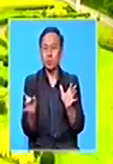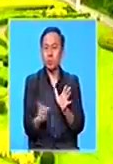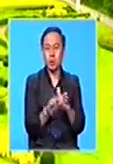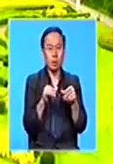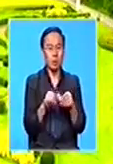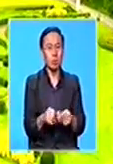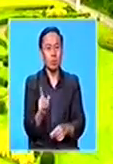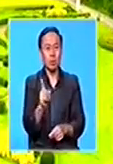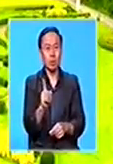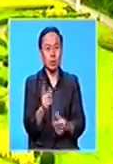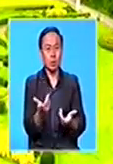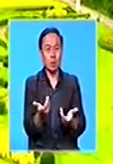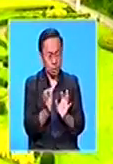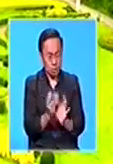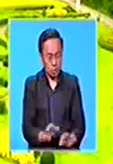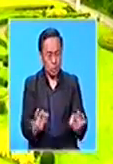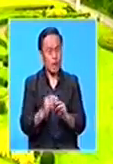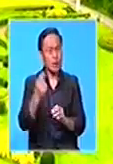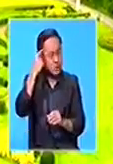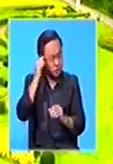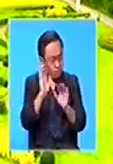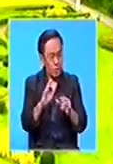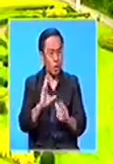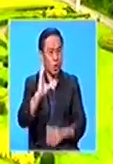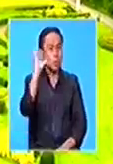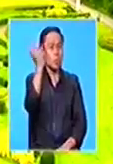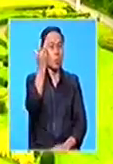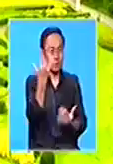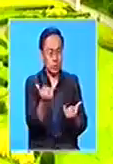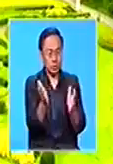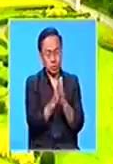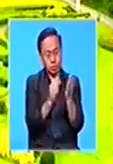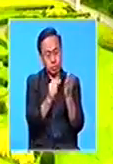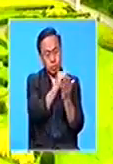งเนี่ยสิ่งนี้เป็นสิ่งหนึ่งที่ต้องกลับไปทบทวนนะครับว่าโลกใบนี้บ